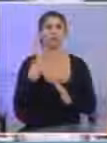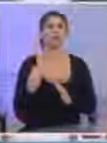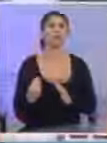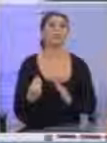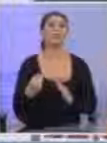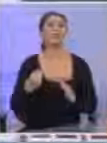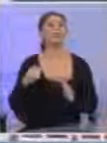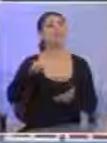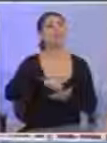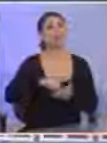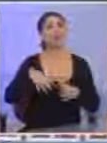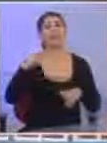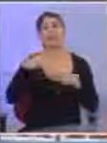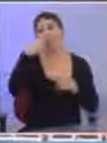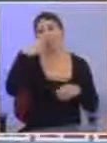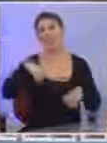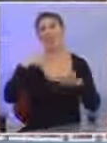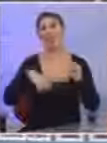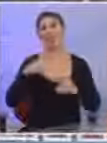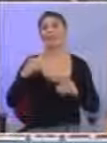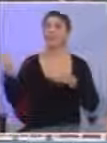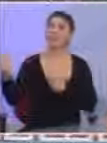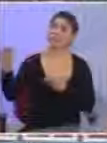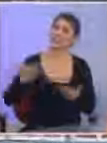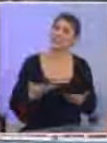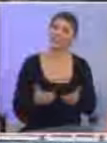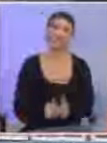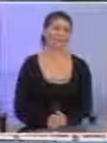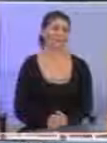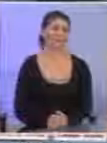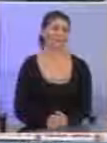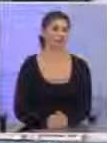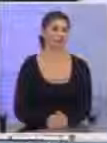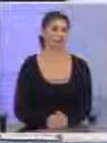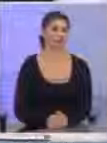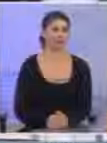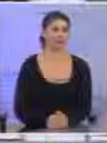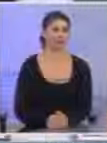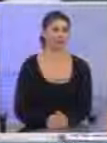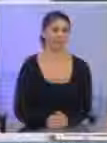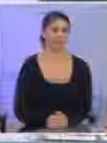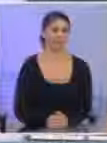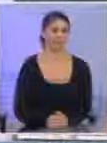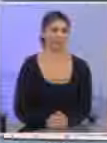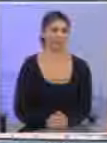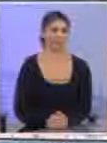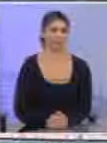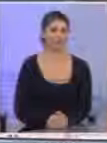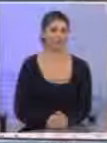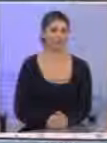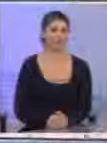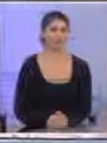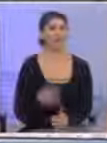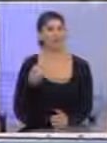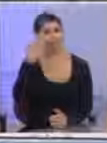των Ιωαννίνων. Καλώς ορίσατε στην Αθήνα και στο Κοινοβούλιο. Συνεχίστε, κύριε Γεωργιάδη. Καλώς ορίζω και εγώ με τη σειρά